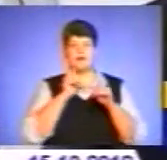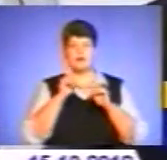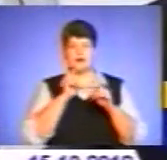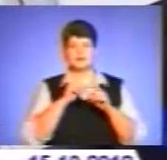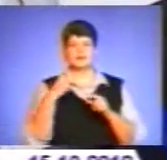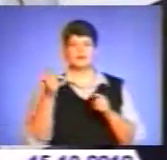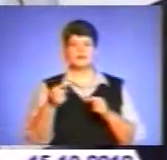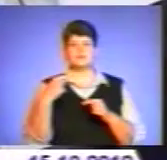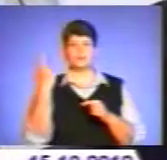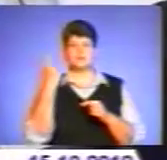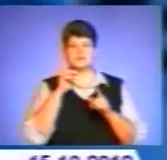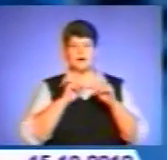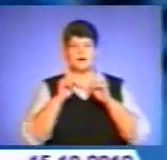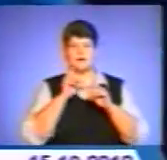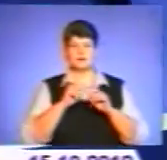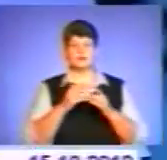музей політичних в'язнів.